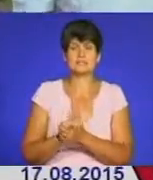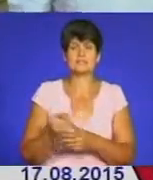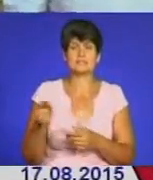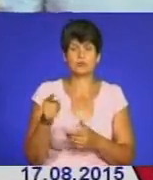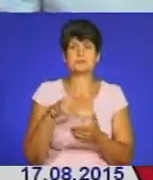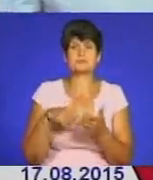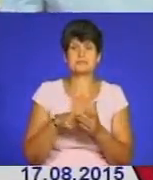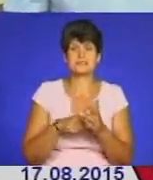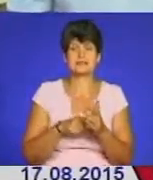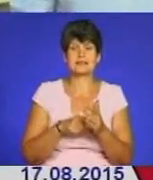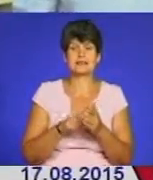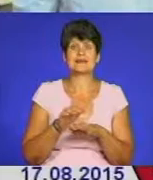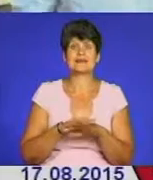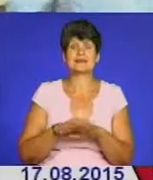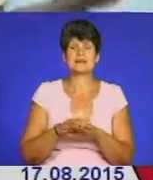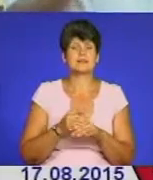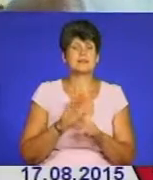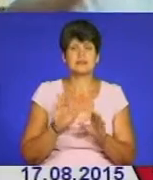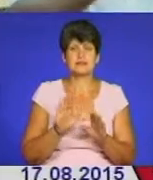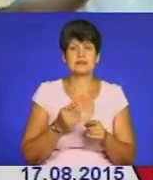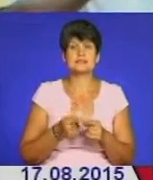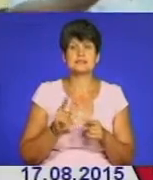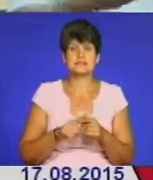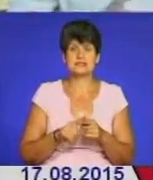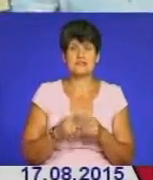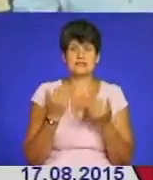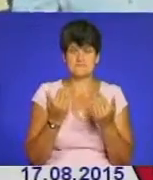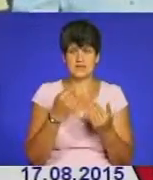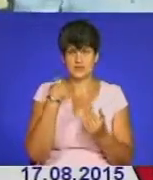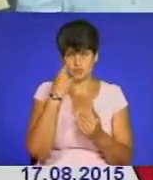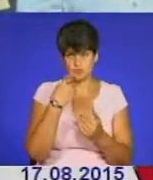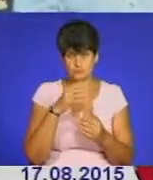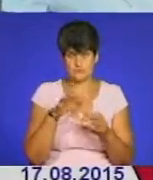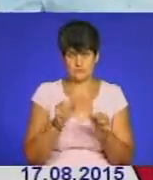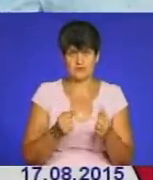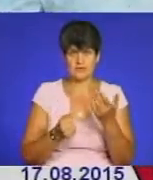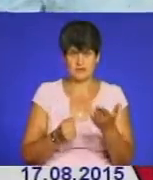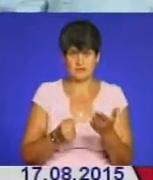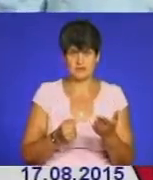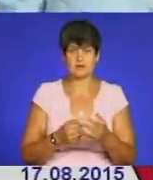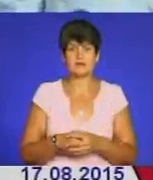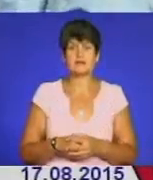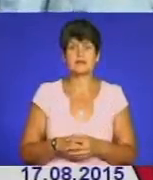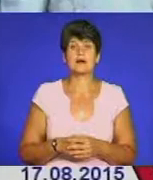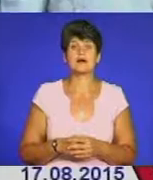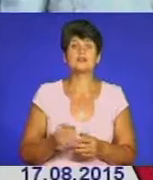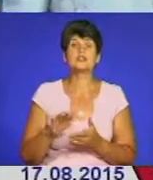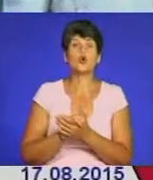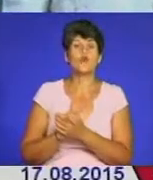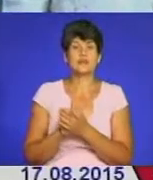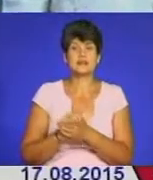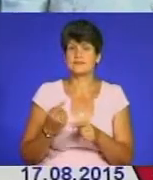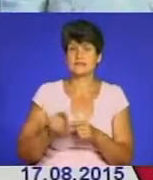ринок», оцей бар? Ні, це власність. Це власність ваша особиста, так? Як фізичної особи. І до товариства